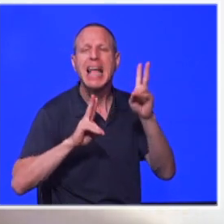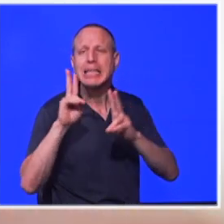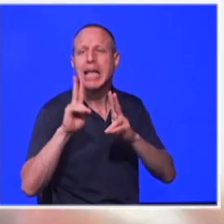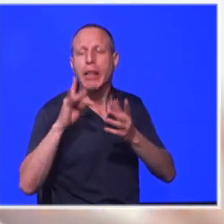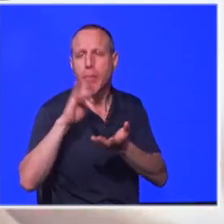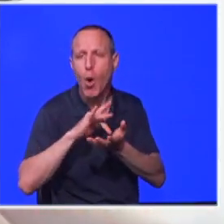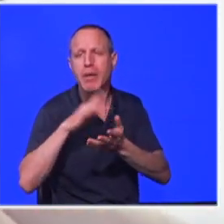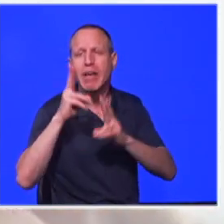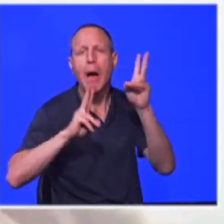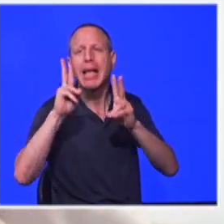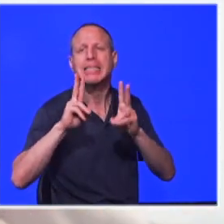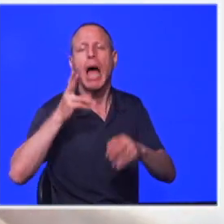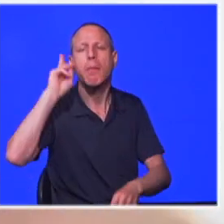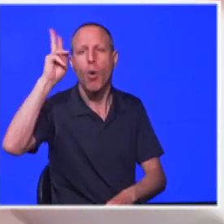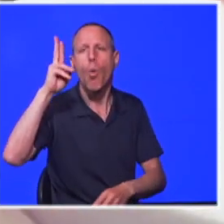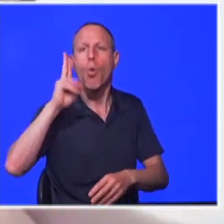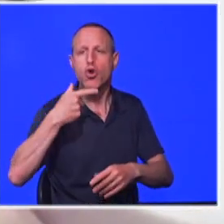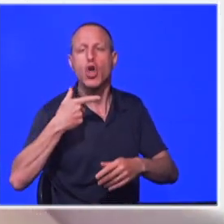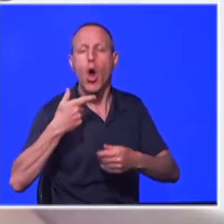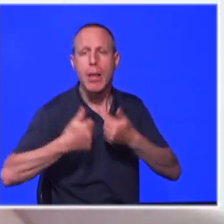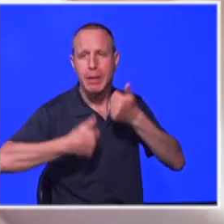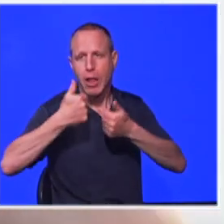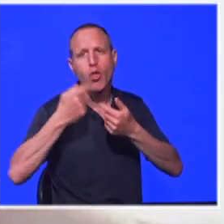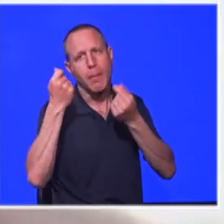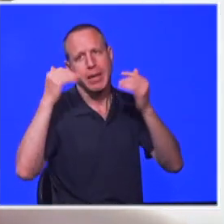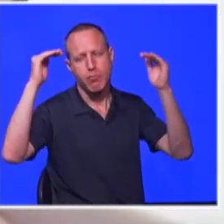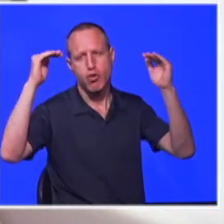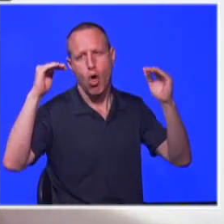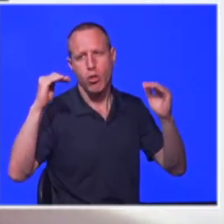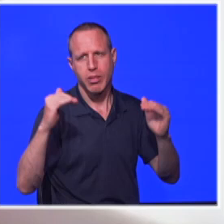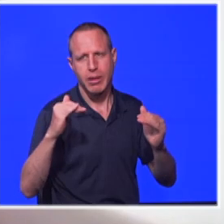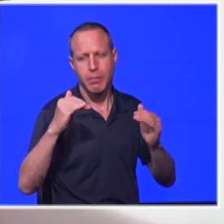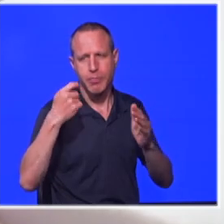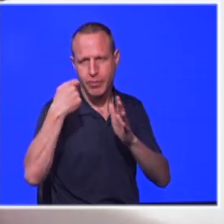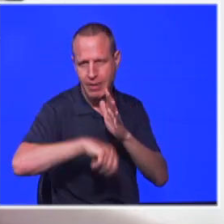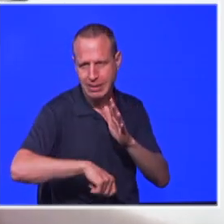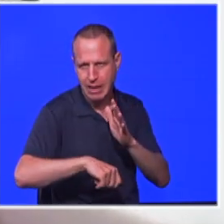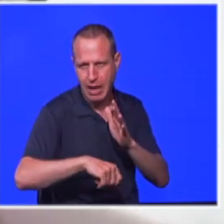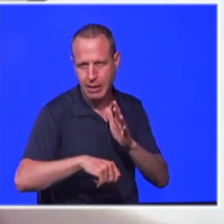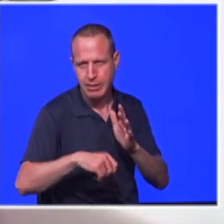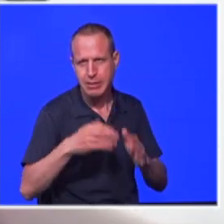היצרן בחול יכולים להתחרות, אז בעצם המחירים יורדים, והצרכן הישראלי,